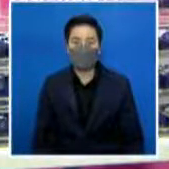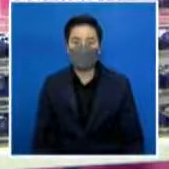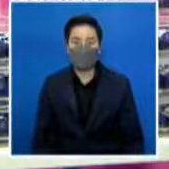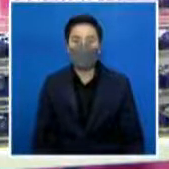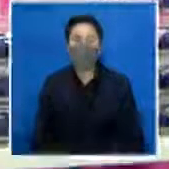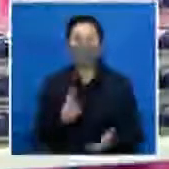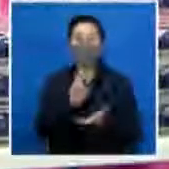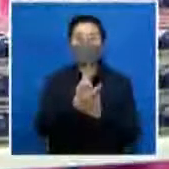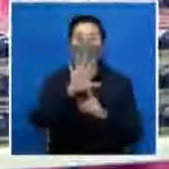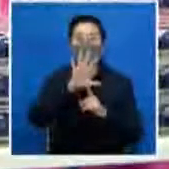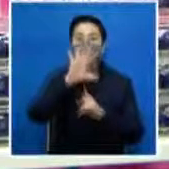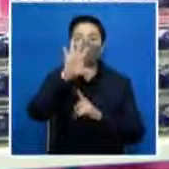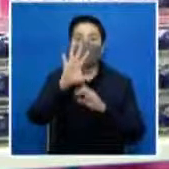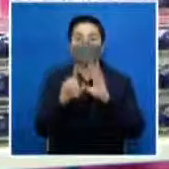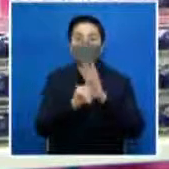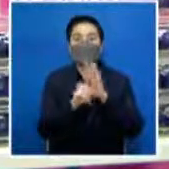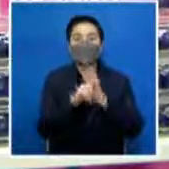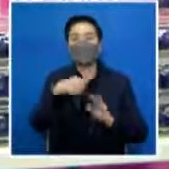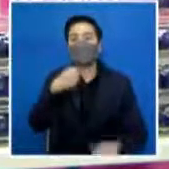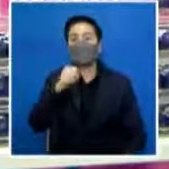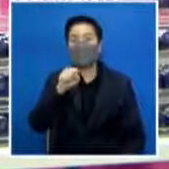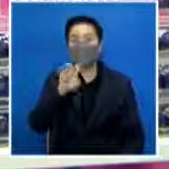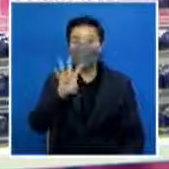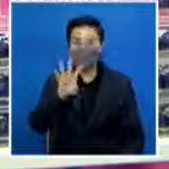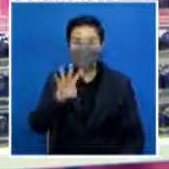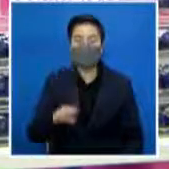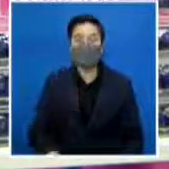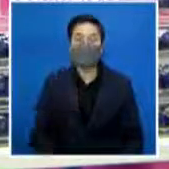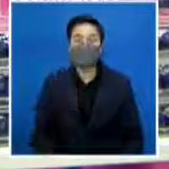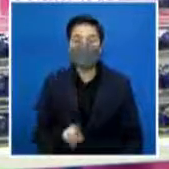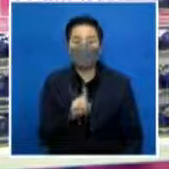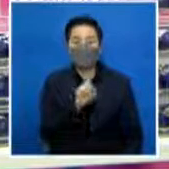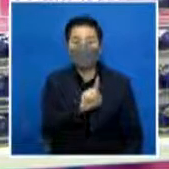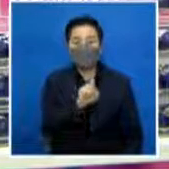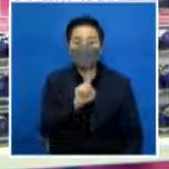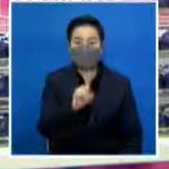อันดับที่5หมุนครั้งที่14เลขที่ออก